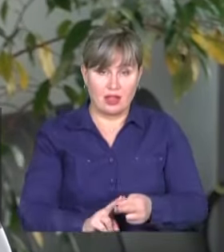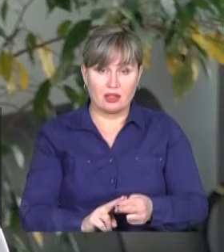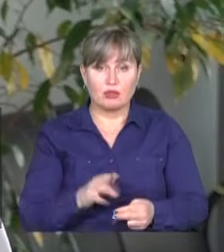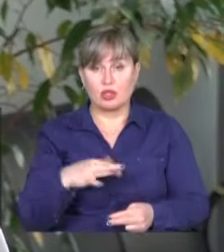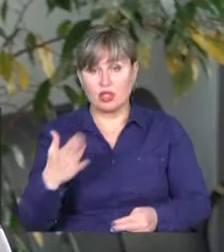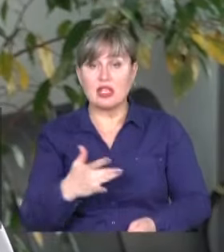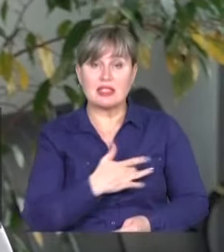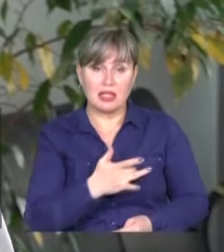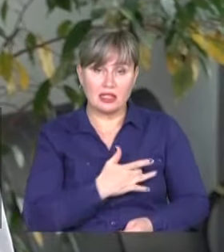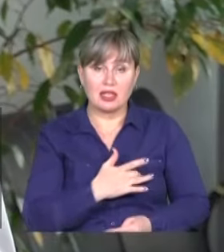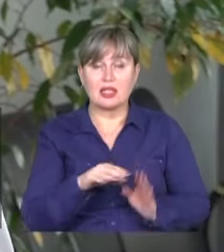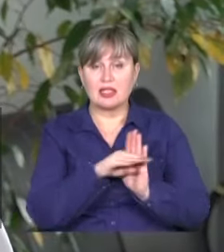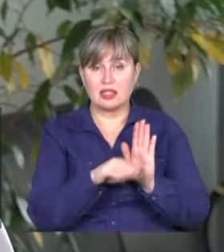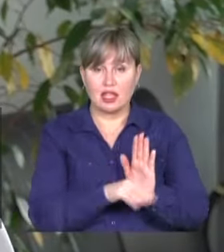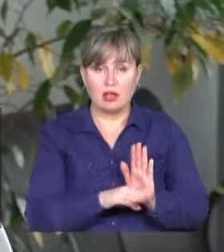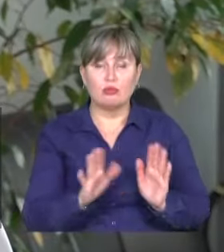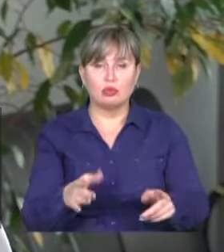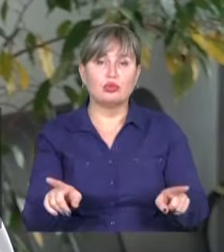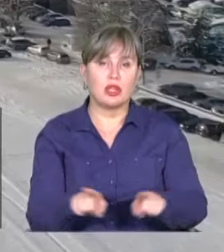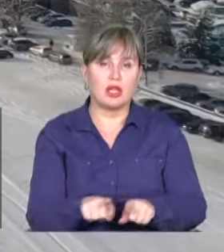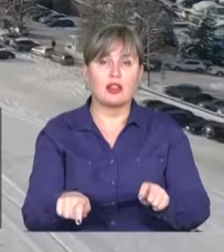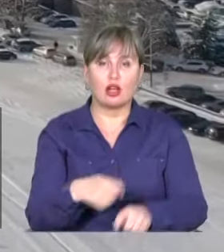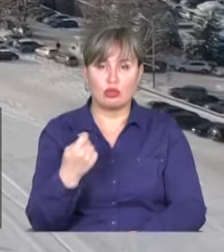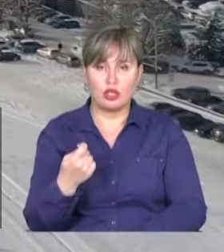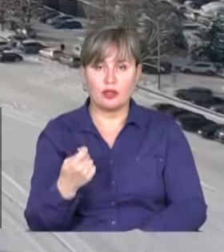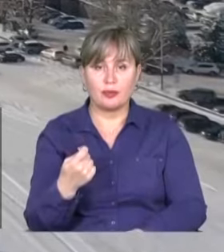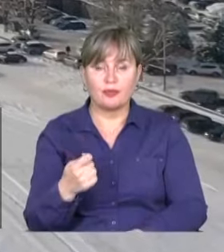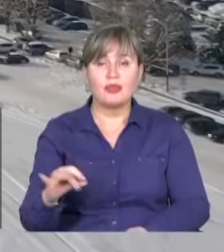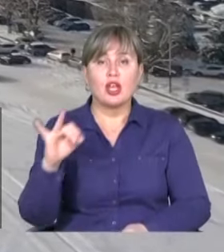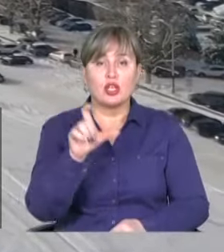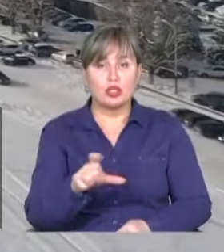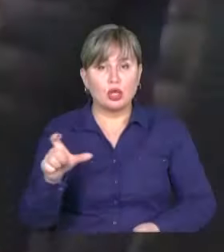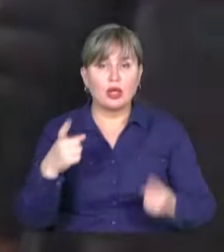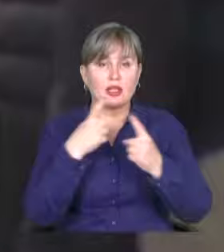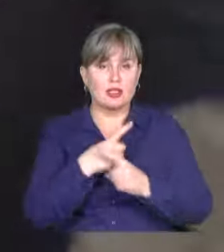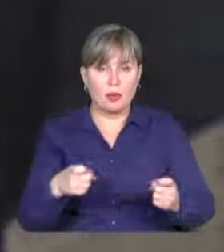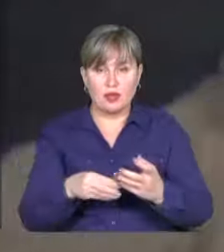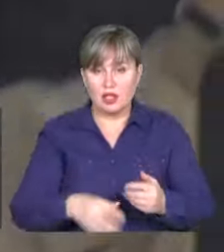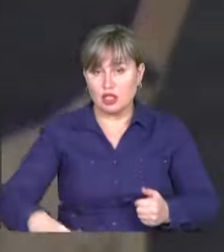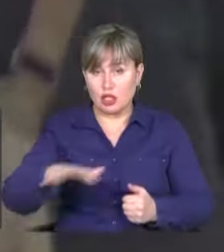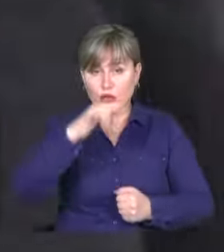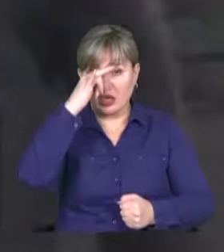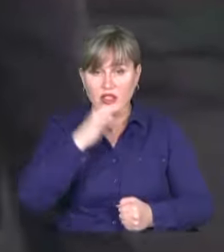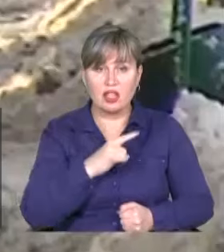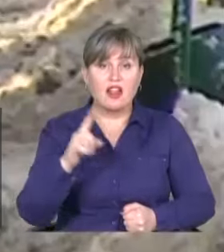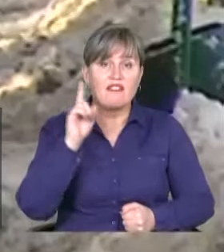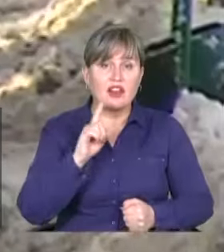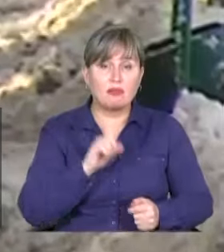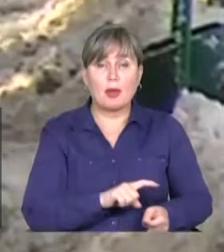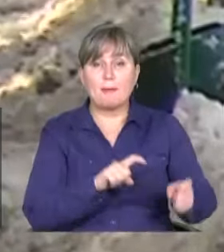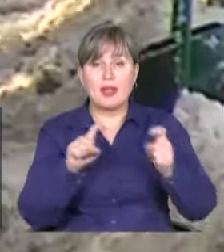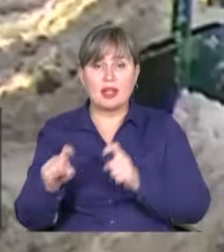стороны сердечно-сосудистой системы будут такие-то нарушения. К слову, историки сообщают, что на территории Казахстана временные переводы